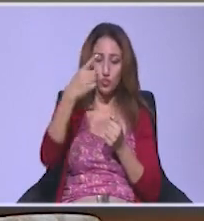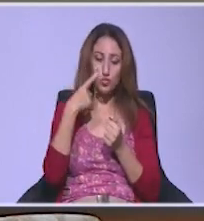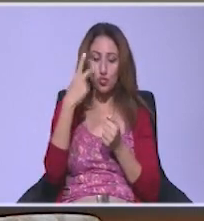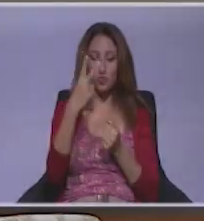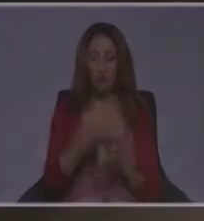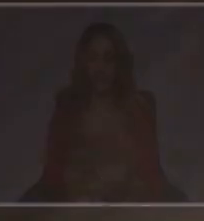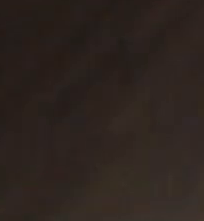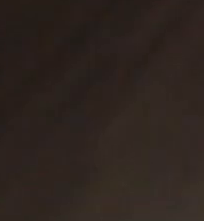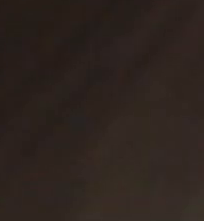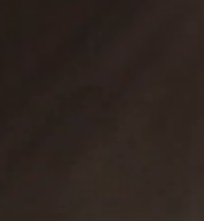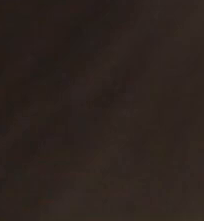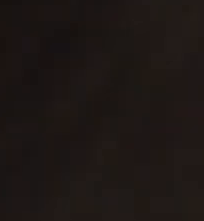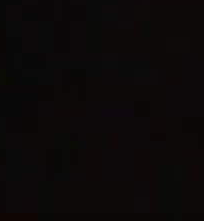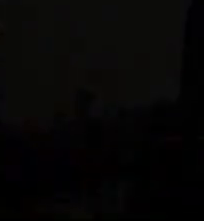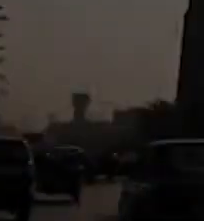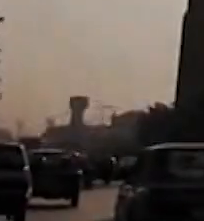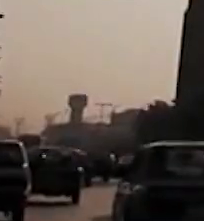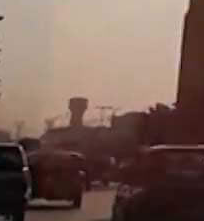معنا.